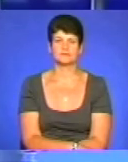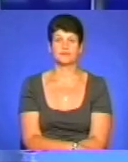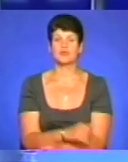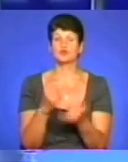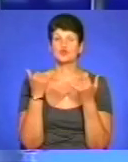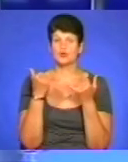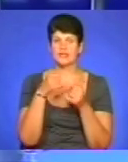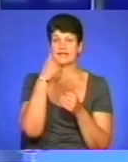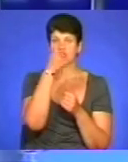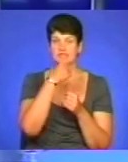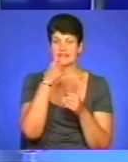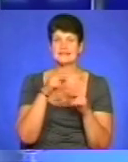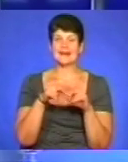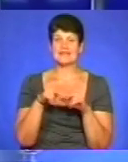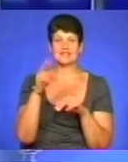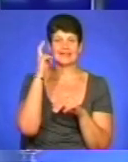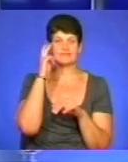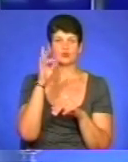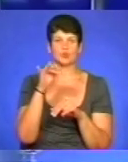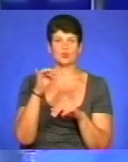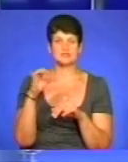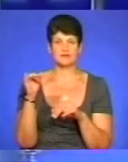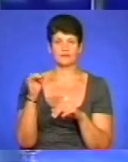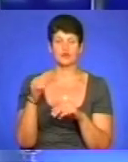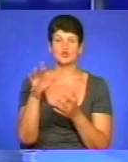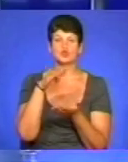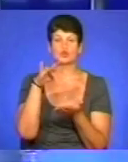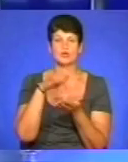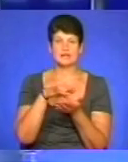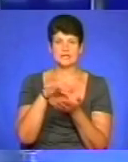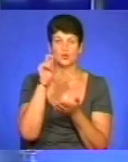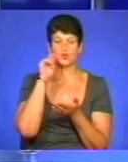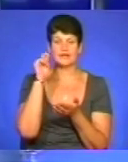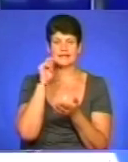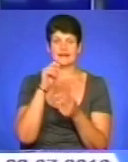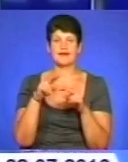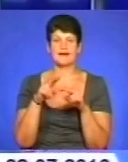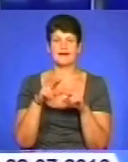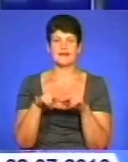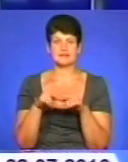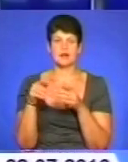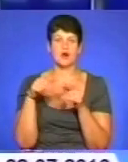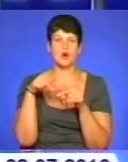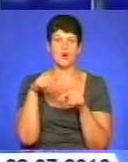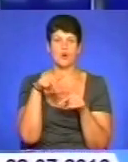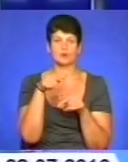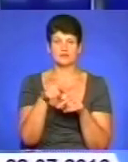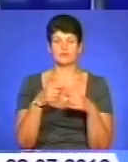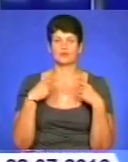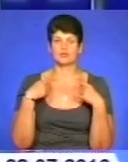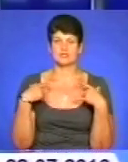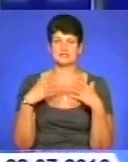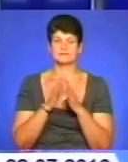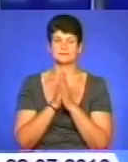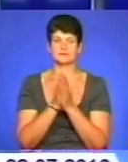Сьогодні – річниця хрещення Київської Русі. У столиці українська хресна хода – урочисті літургії. Тернопілля разом з